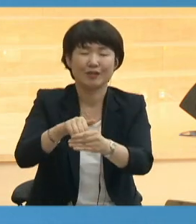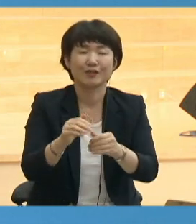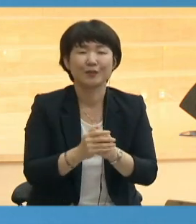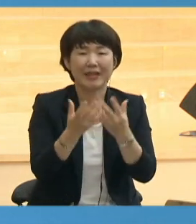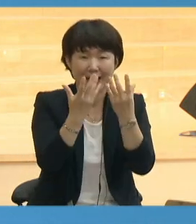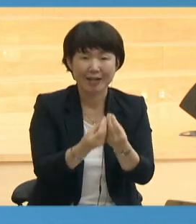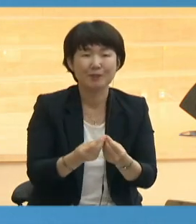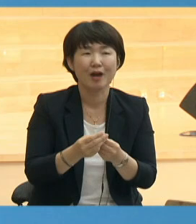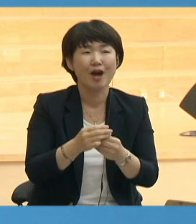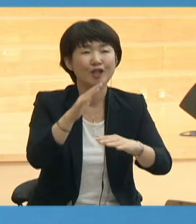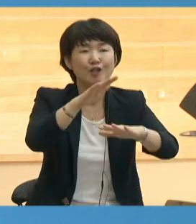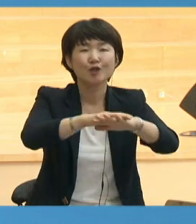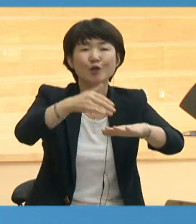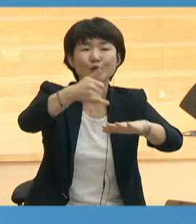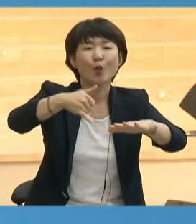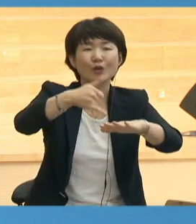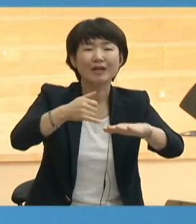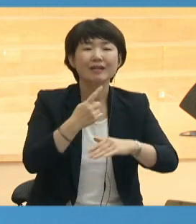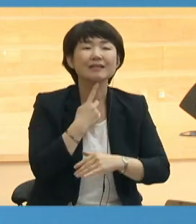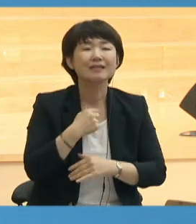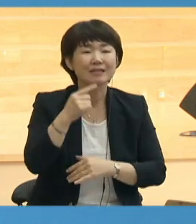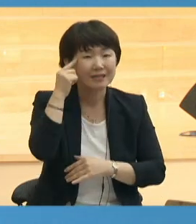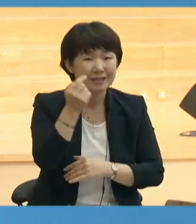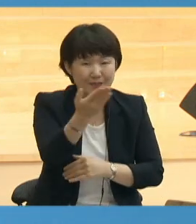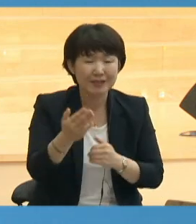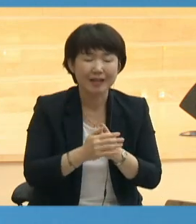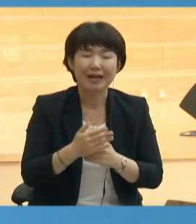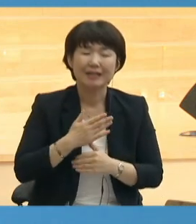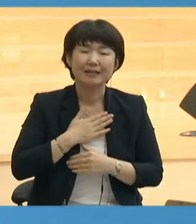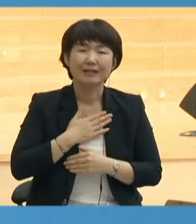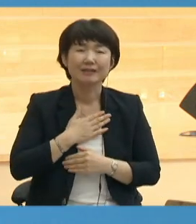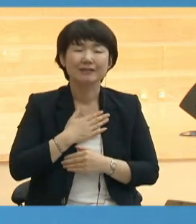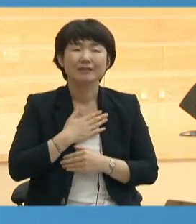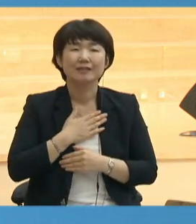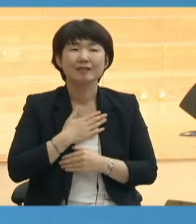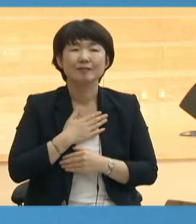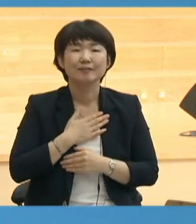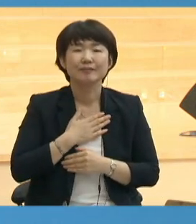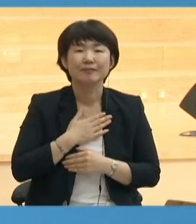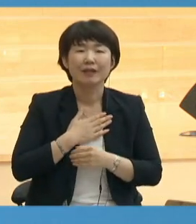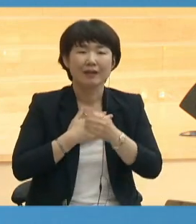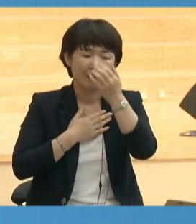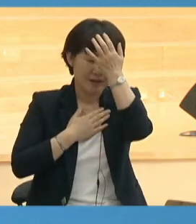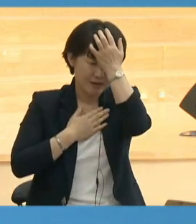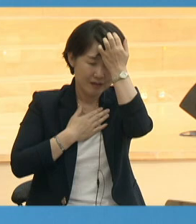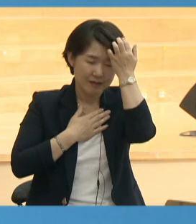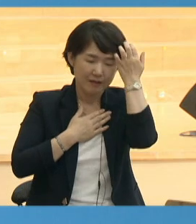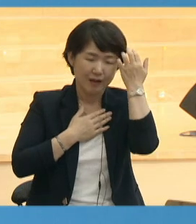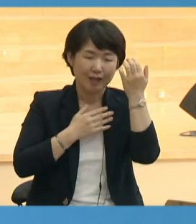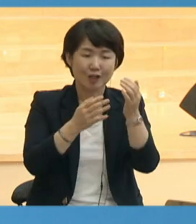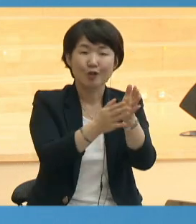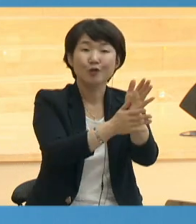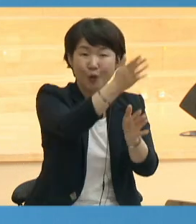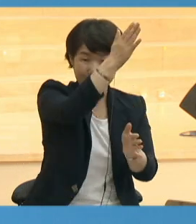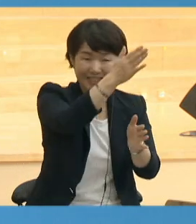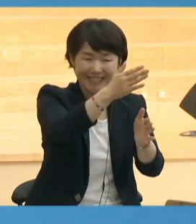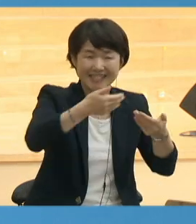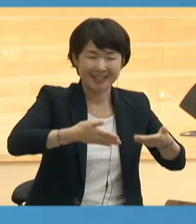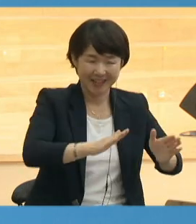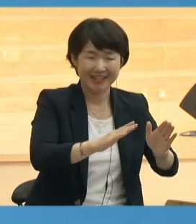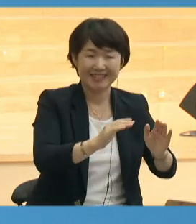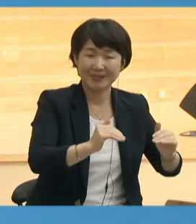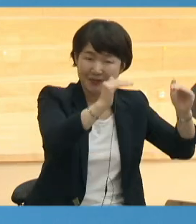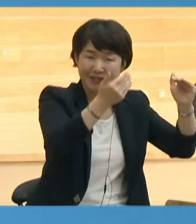농사를 좀 아는 게 좀 도움이 될 저는 참 그 도시 남잔데 차도남 인데